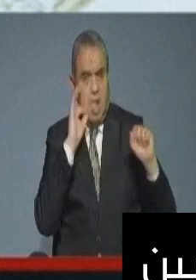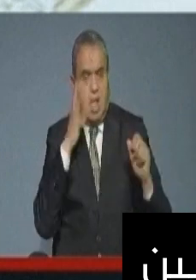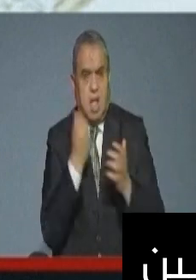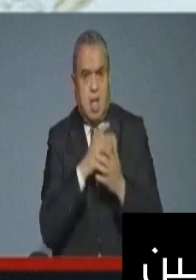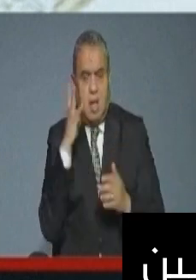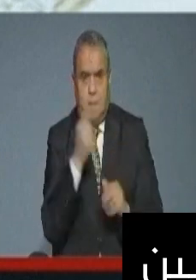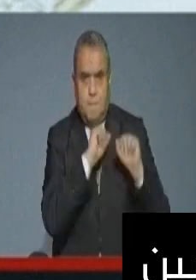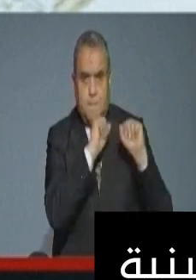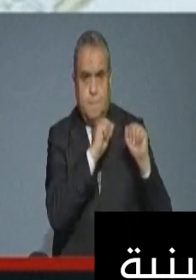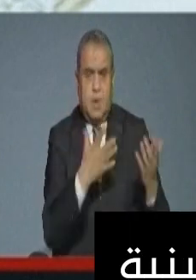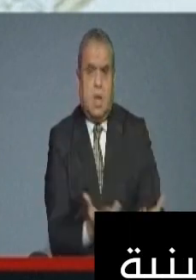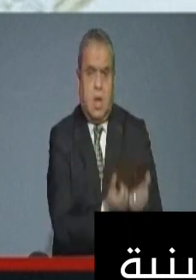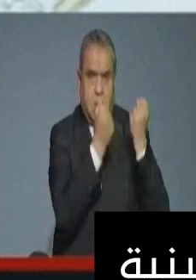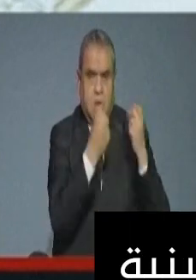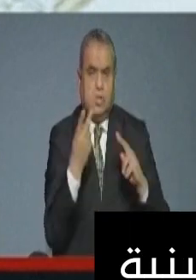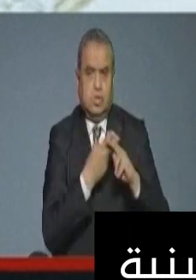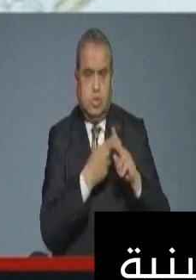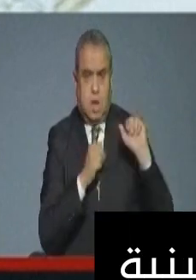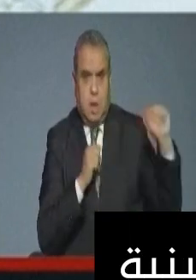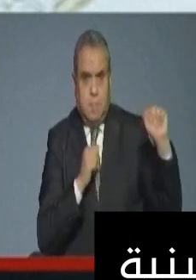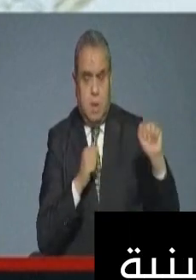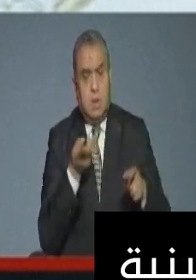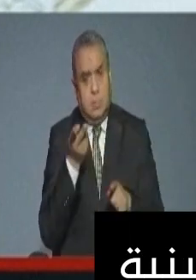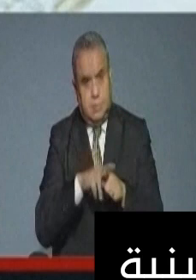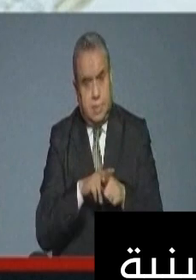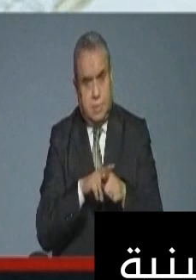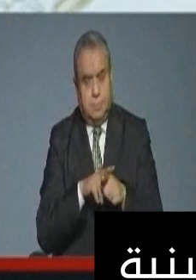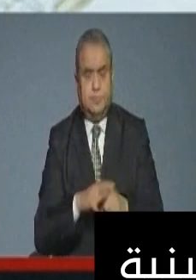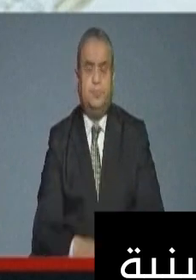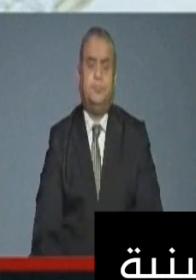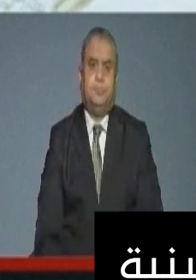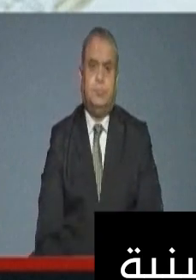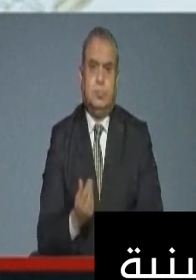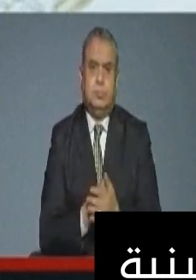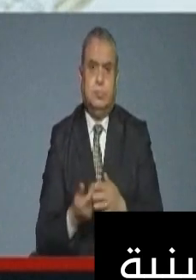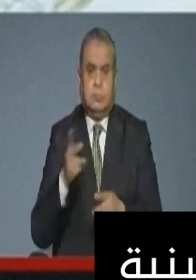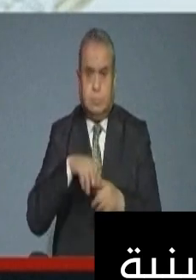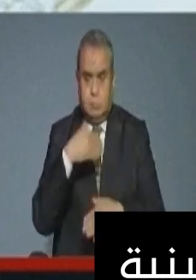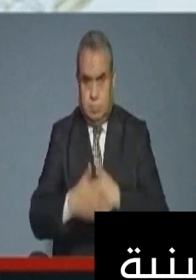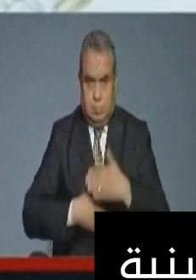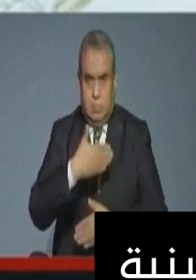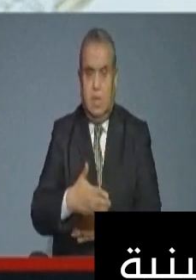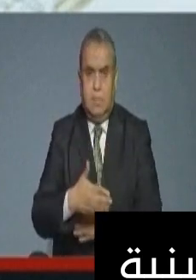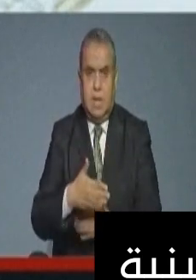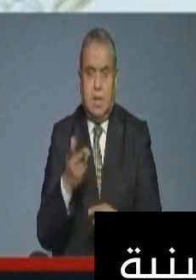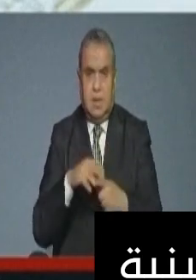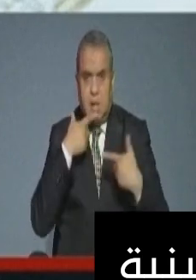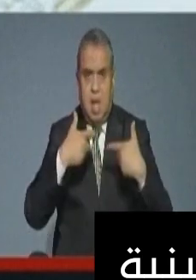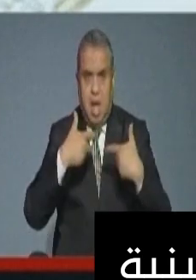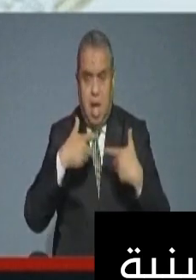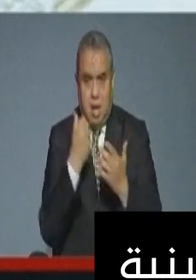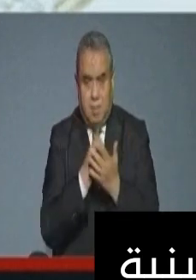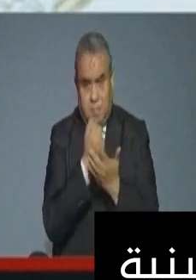ارواح المدنين ثم وصولا الى اطلاق حاله ما بعد الحرب من